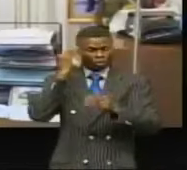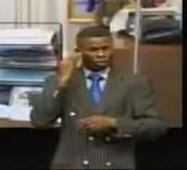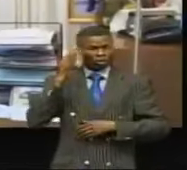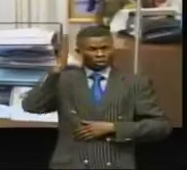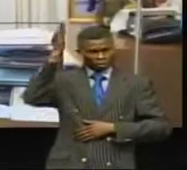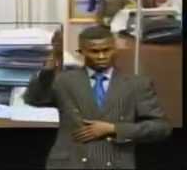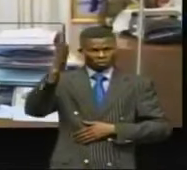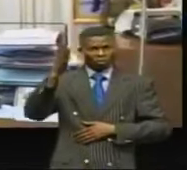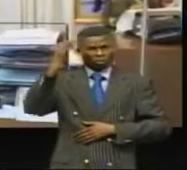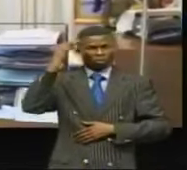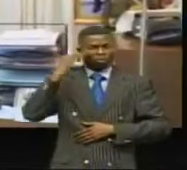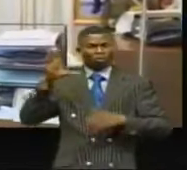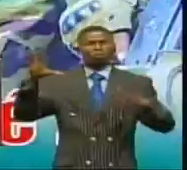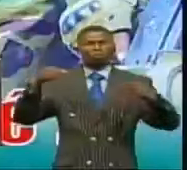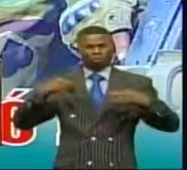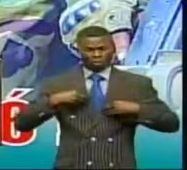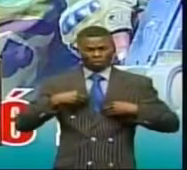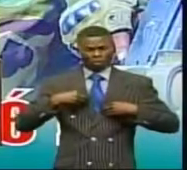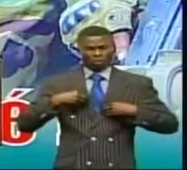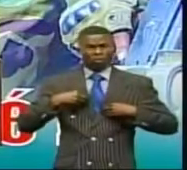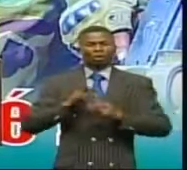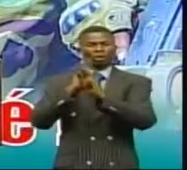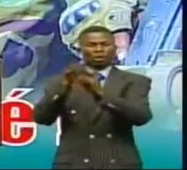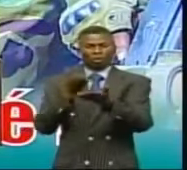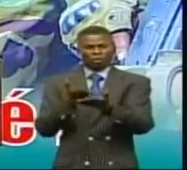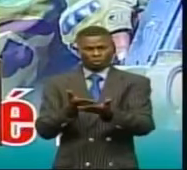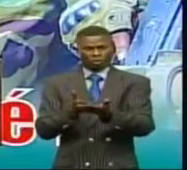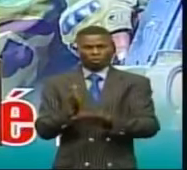Le Conseil a pris acte de ces deux rapports.